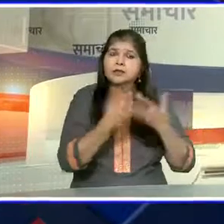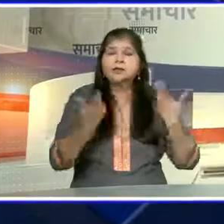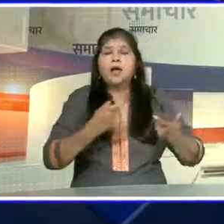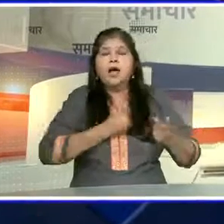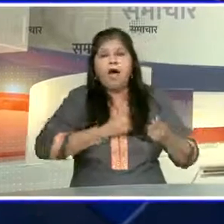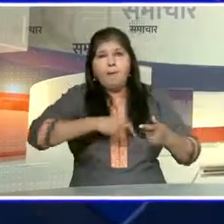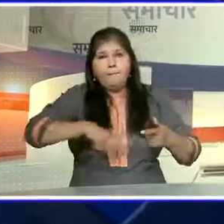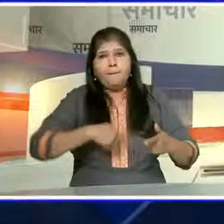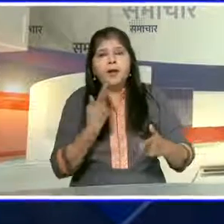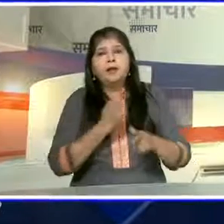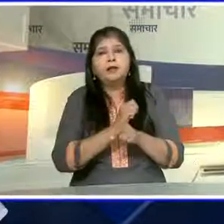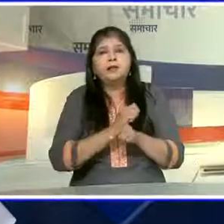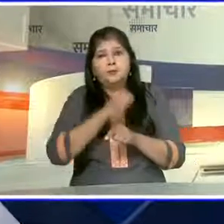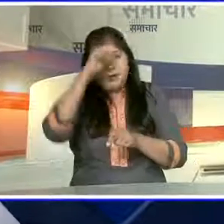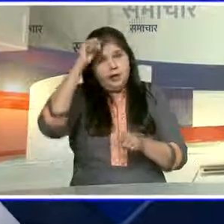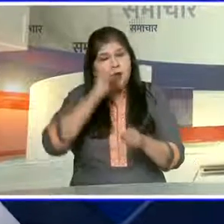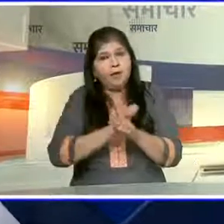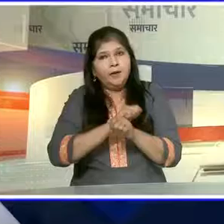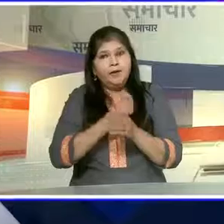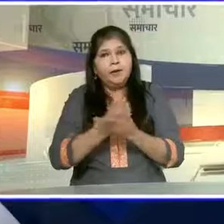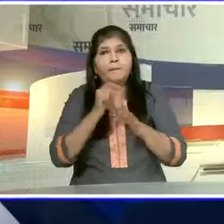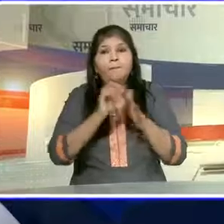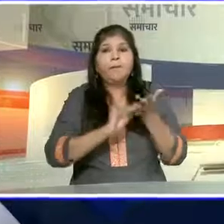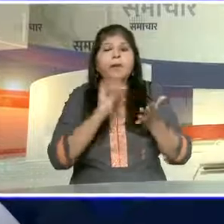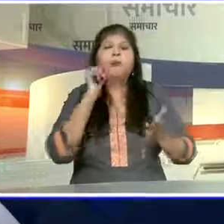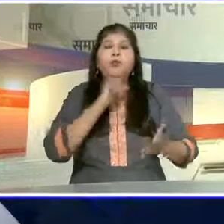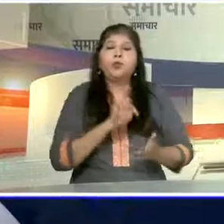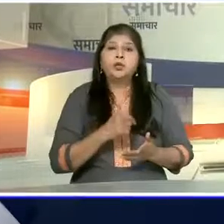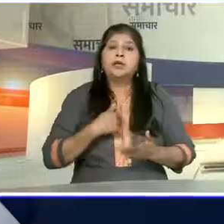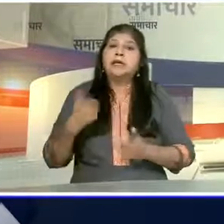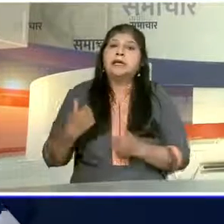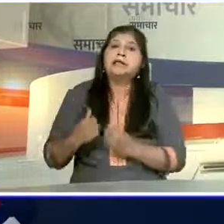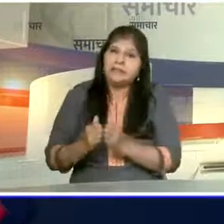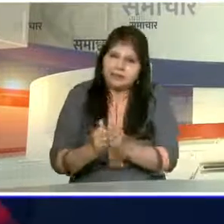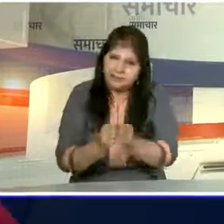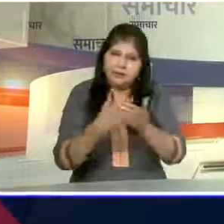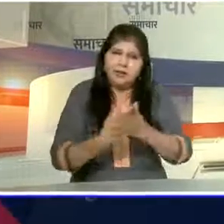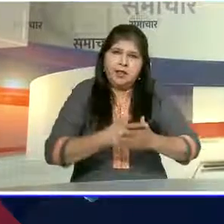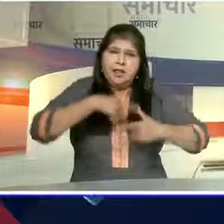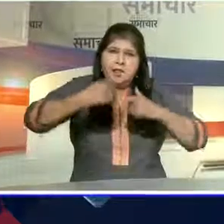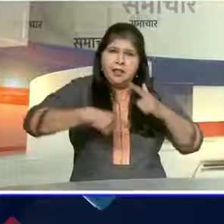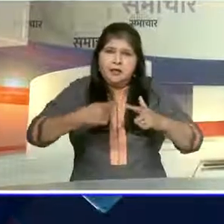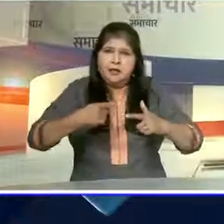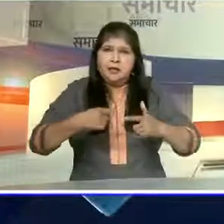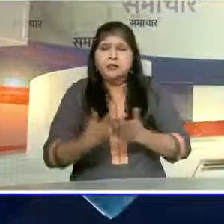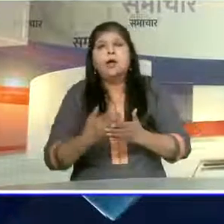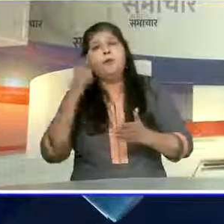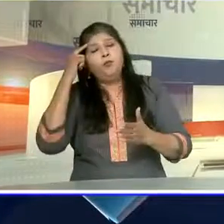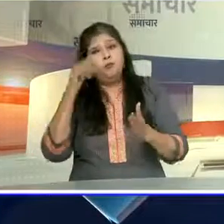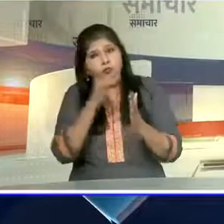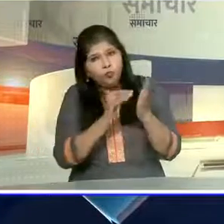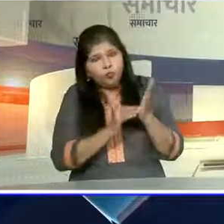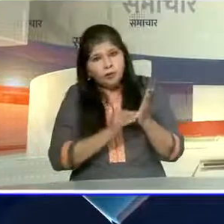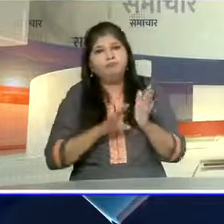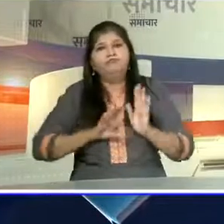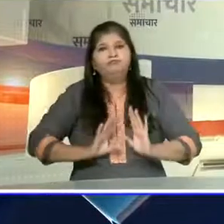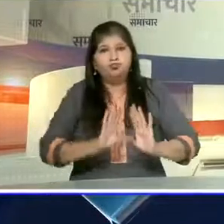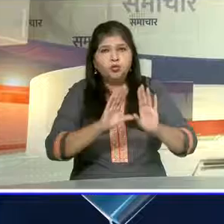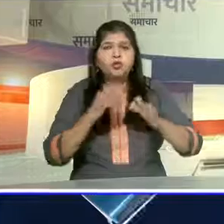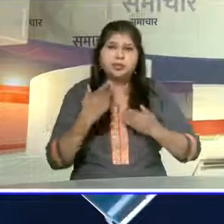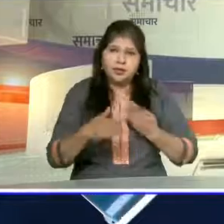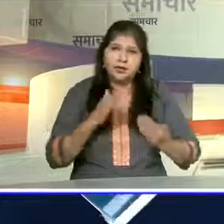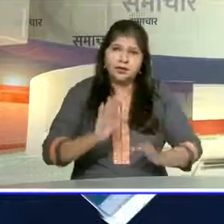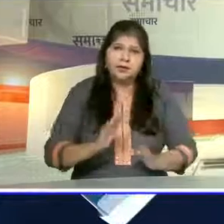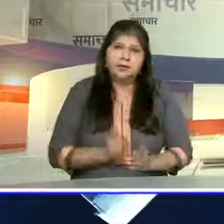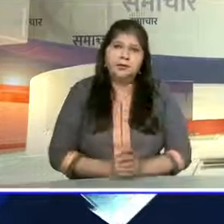लिए कि प्रधानमंत्री मोदी जी के नेतृत्व में लगातार एक के बाद दूसरी योजना को बल दिया गया है